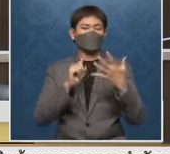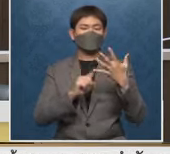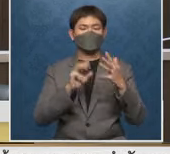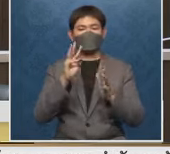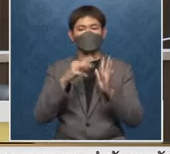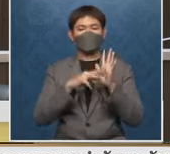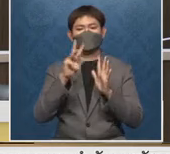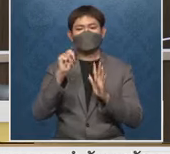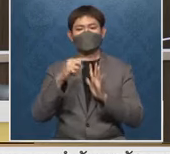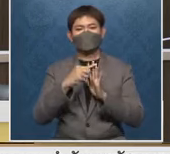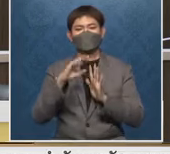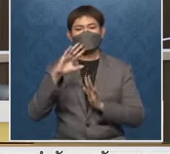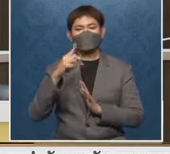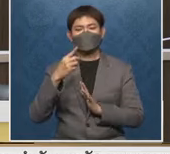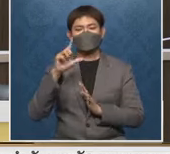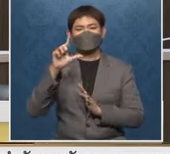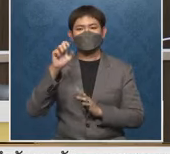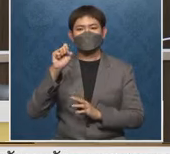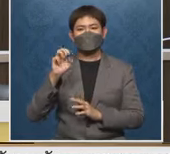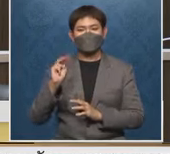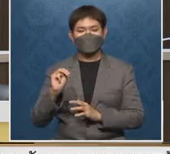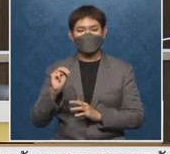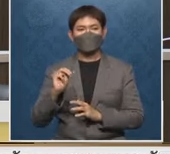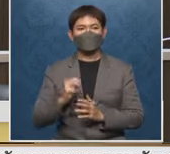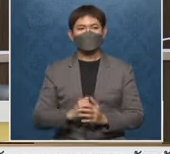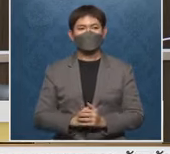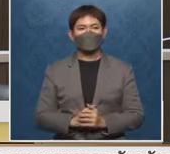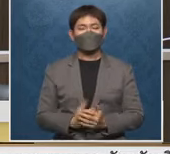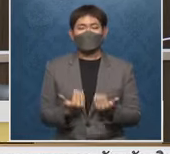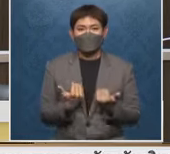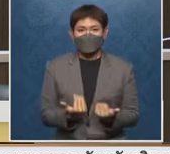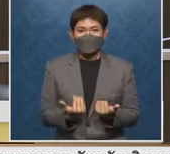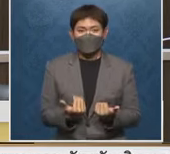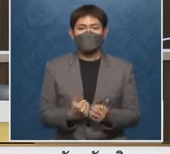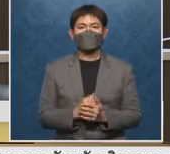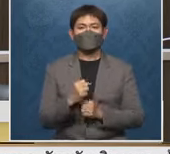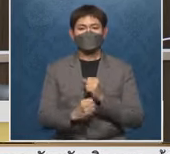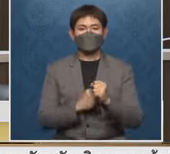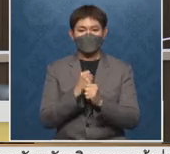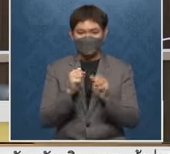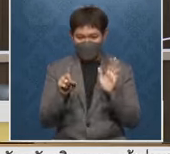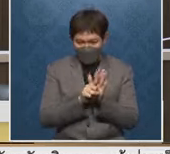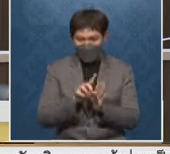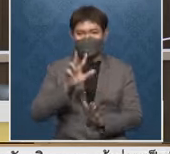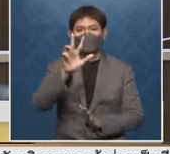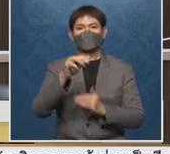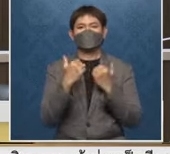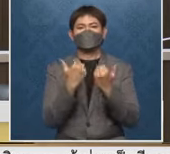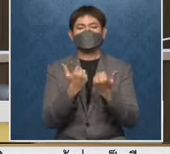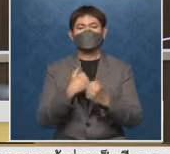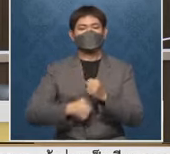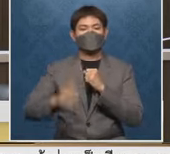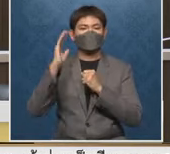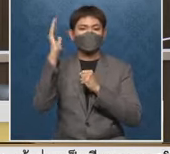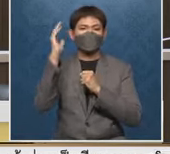เฉลิมสัตย์ศักดิ์สิทธิ์ครั้งนี้เป็นปีที่3ค่ะดิฉันอภิปราย